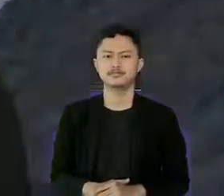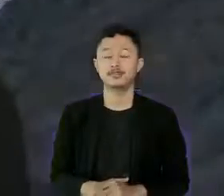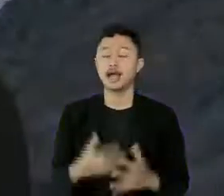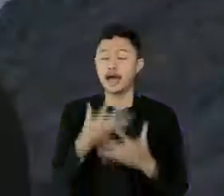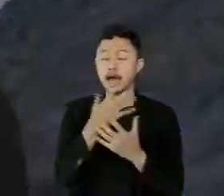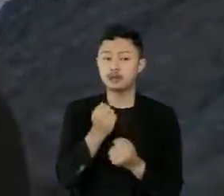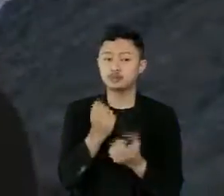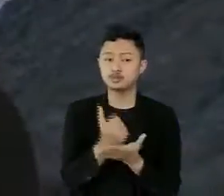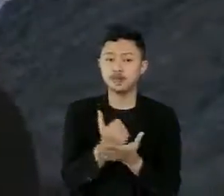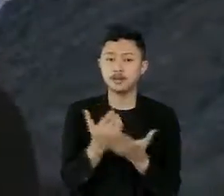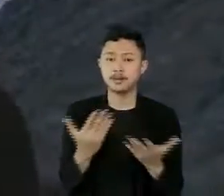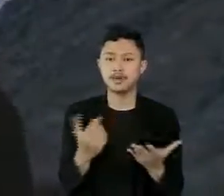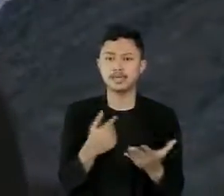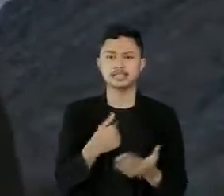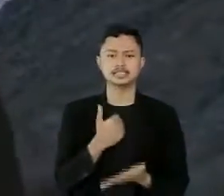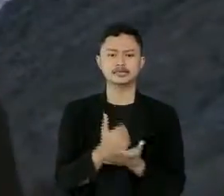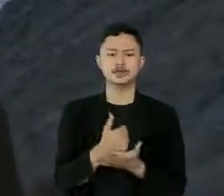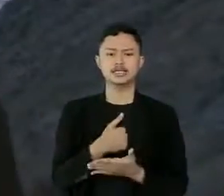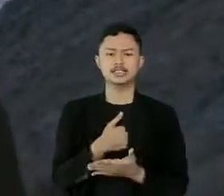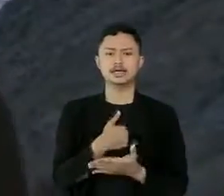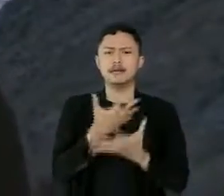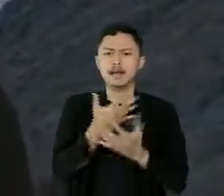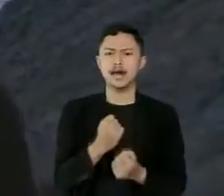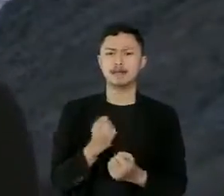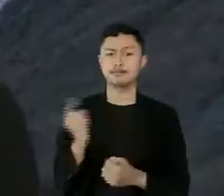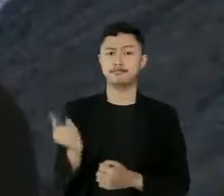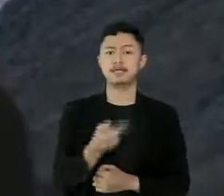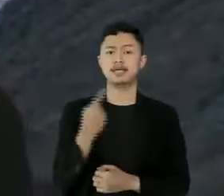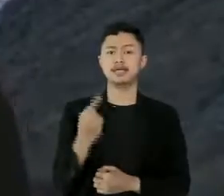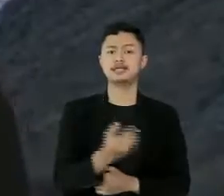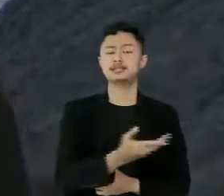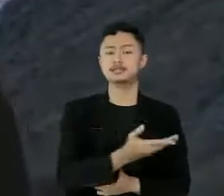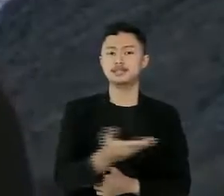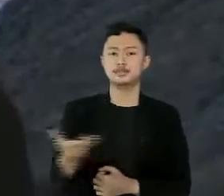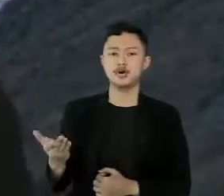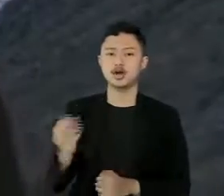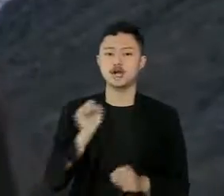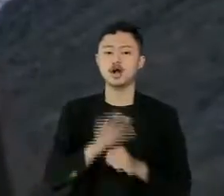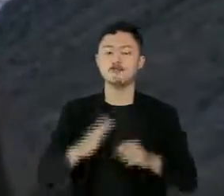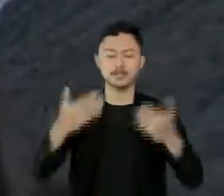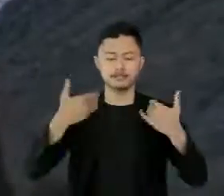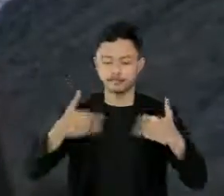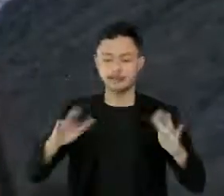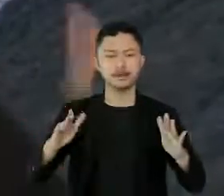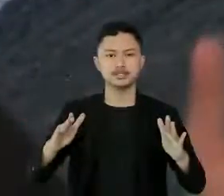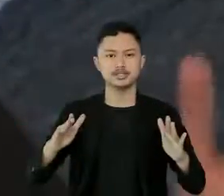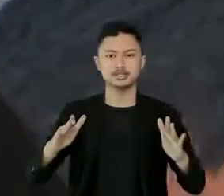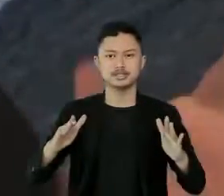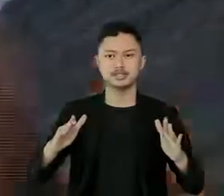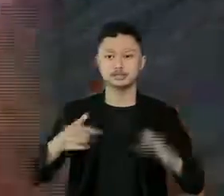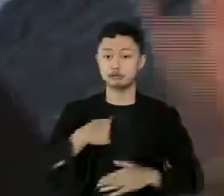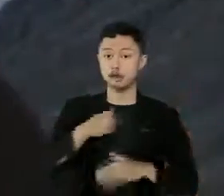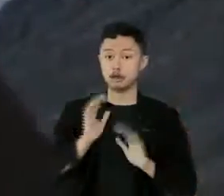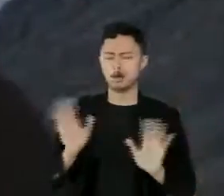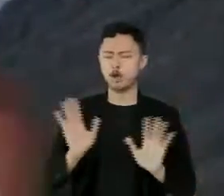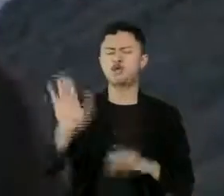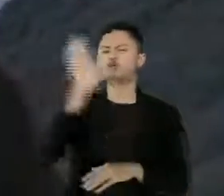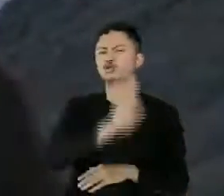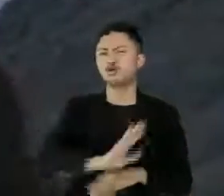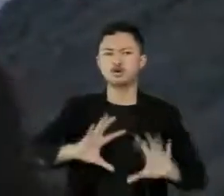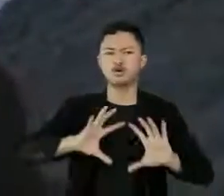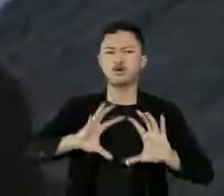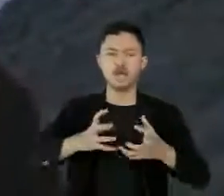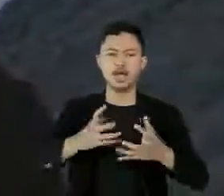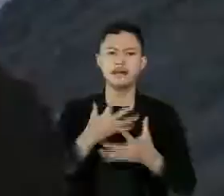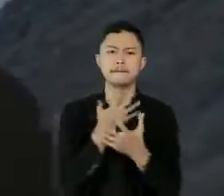Harapan sebenarnya begini, kalau Ria sih selalu berharap kita semua bebas dari COVID. Itu semua, nggak hanya Ria, tapi semua di dunia ini juga